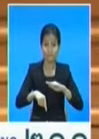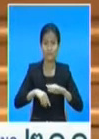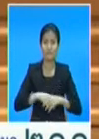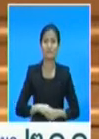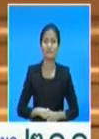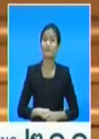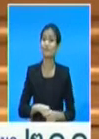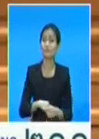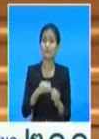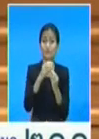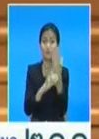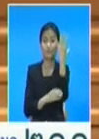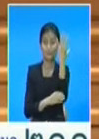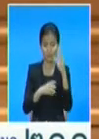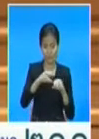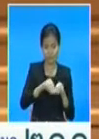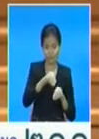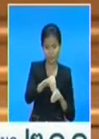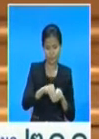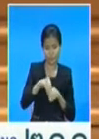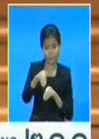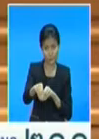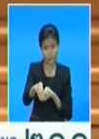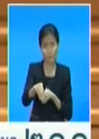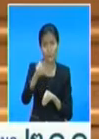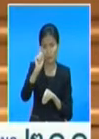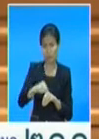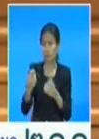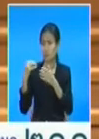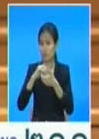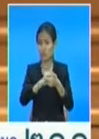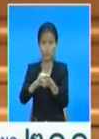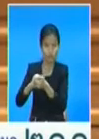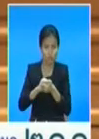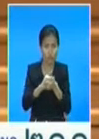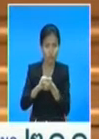การปลูกต้นไม้จำเป็นจะต้องร่วมกันในลักษณะเป็นประชารัฐ